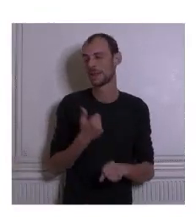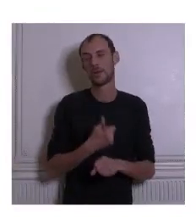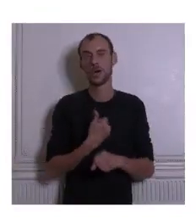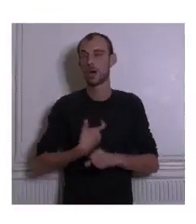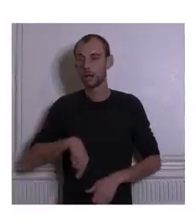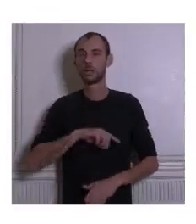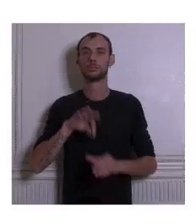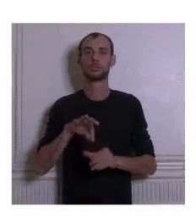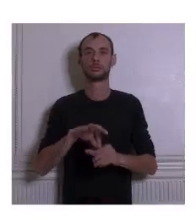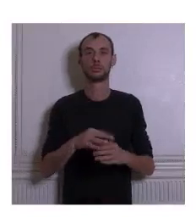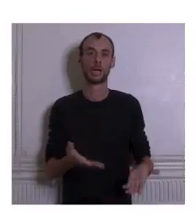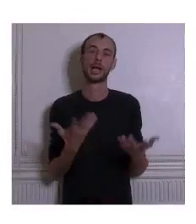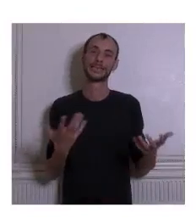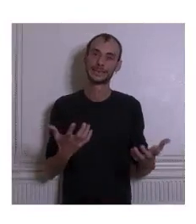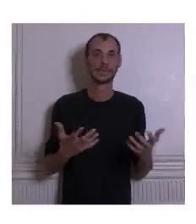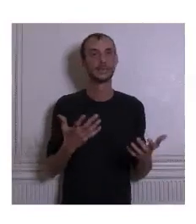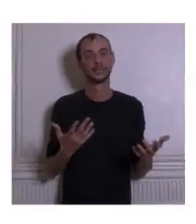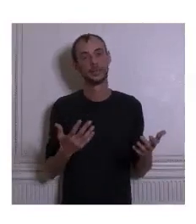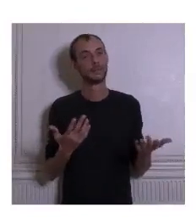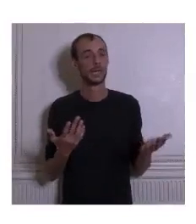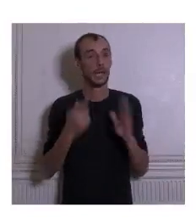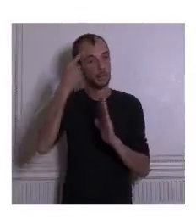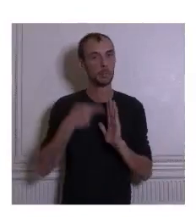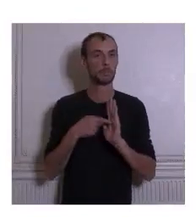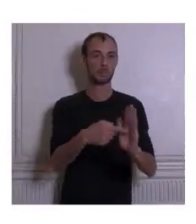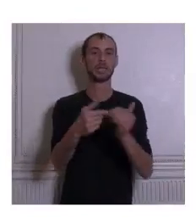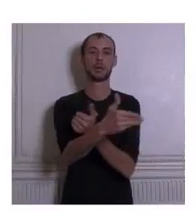Et d'aller, pardon, jusqu'au mois de décembre.